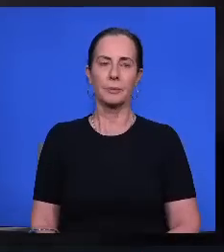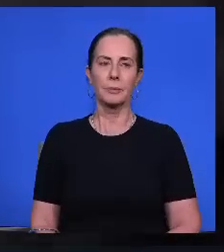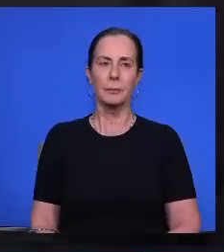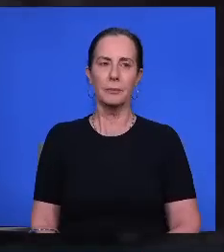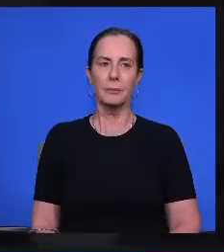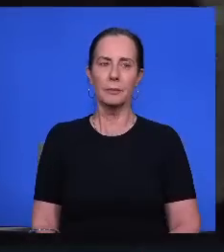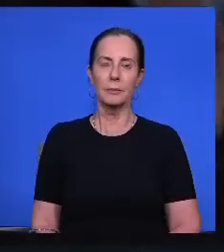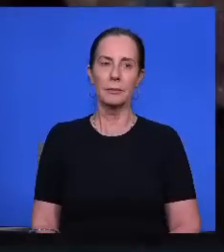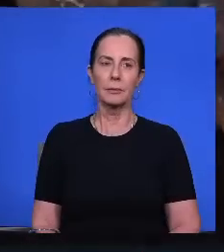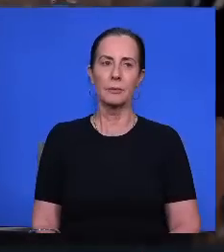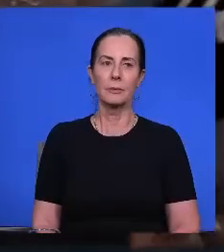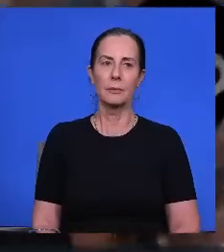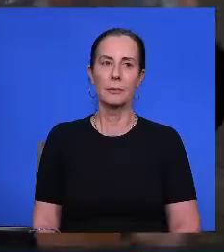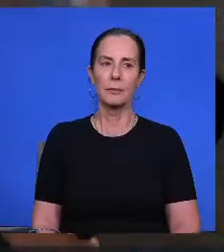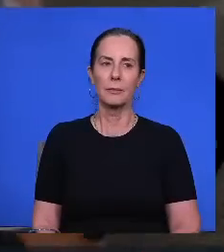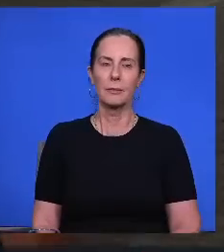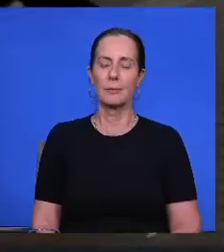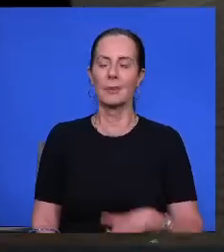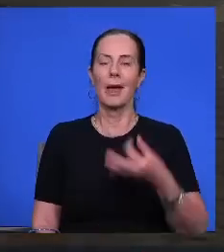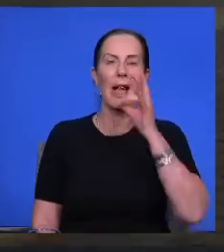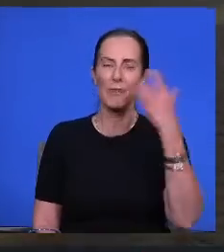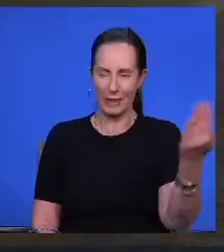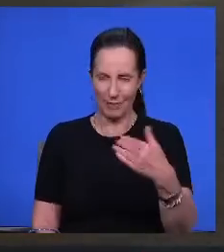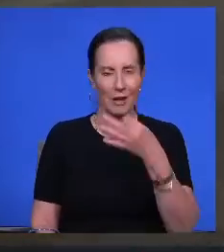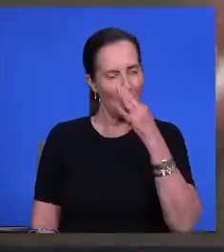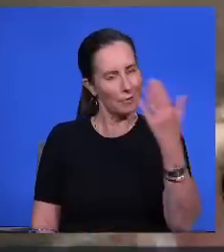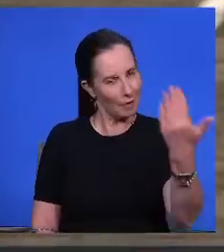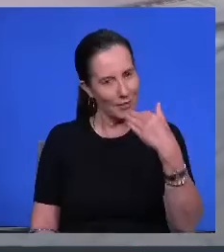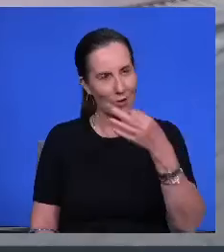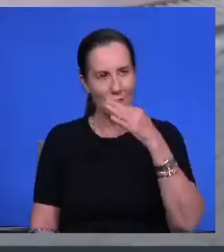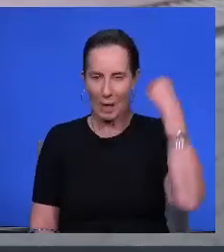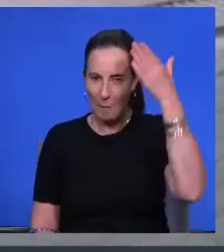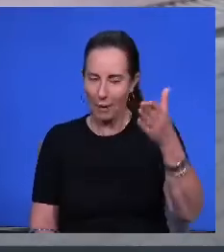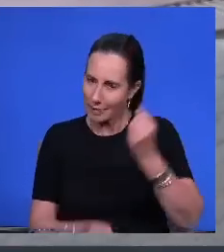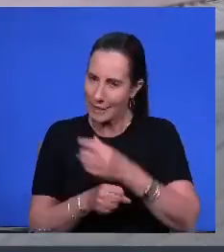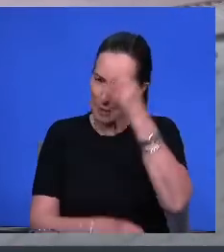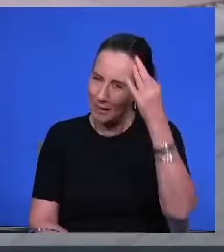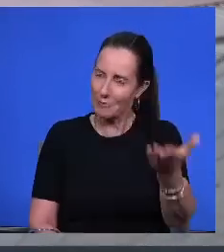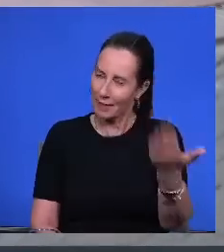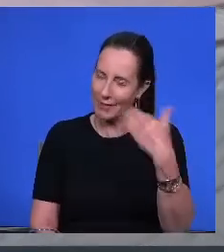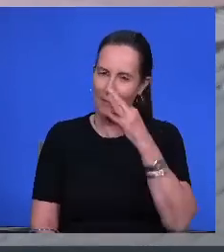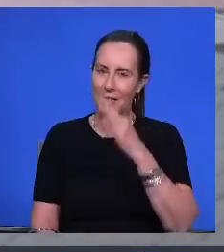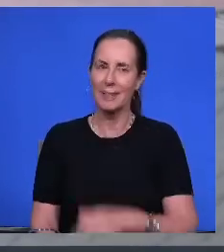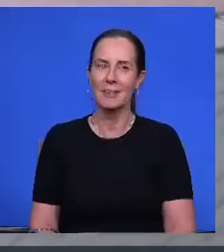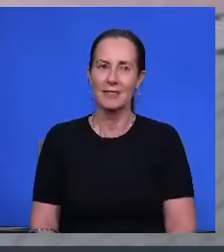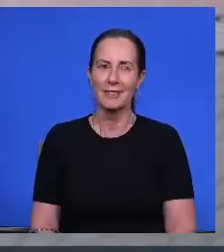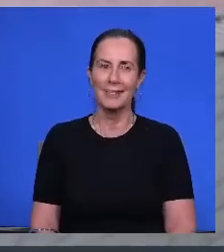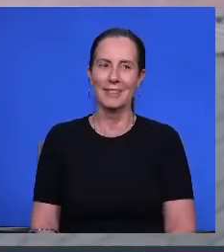תגיד לו אספרסו ארוך, בלי חלב. תגיד לו כפרה עליך, מה קרה? תעשה מצווה על הסוף. חיל האוויר, תן להם, תן